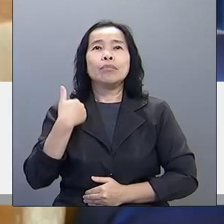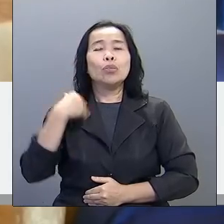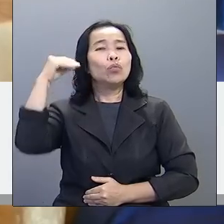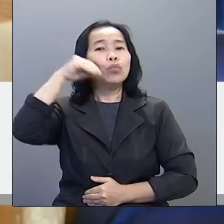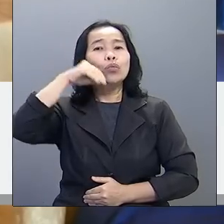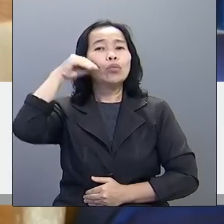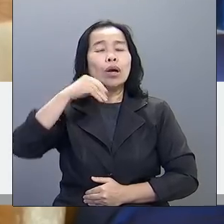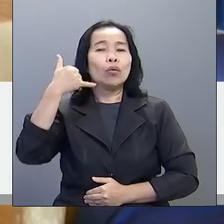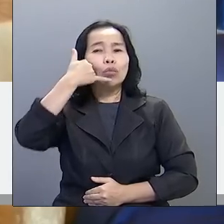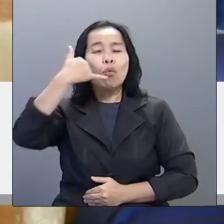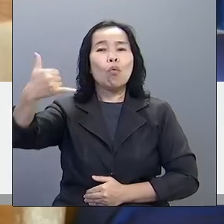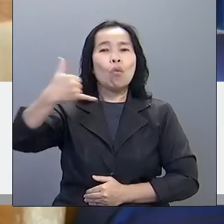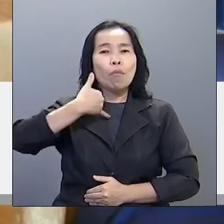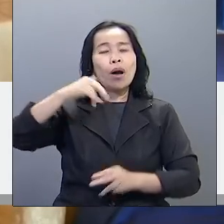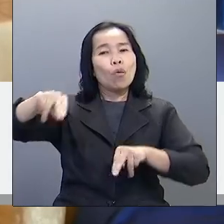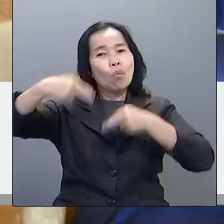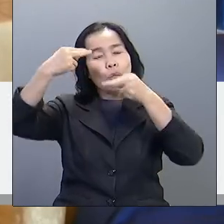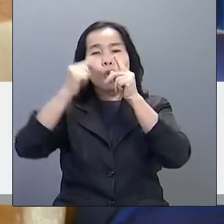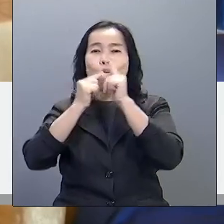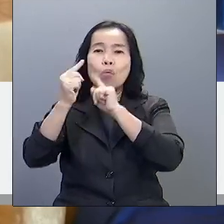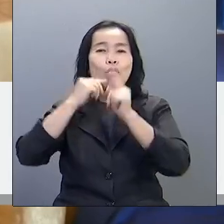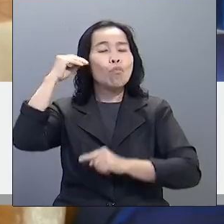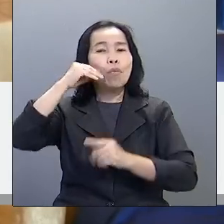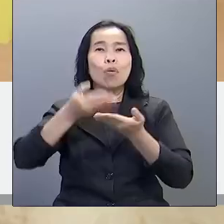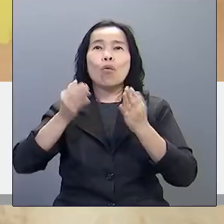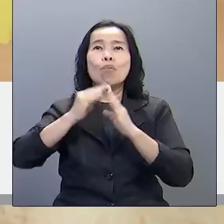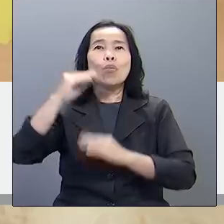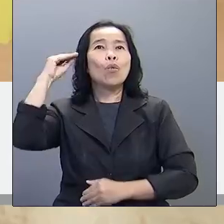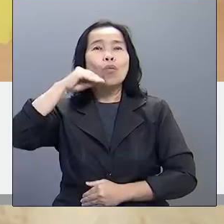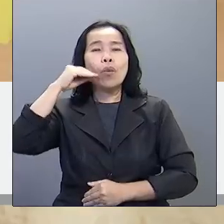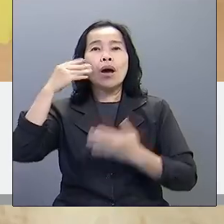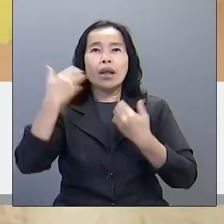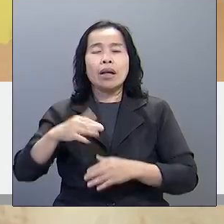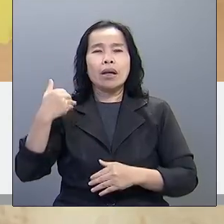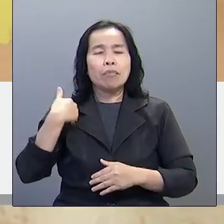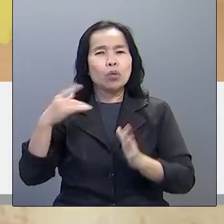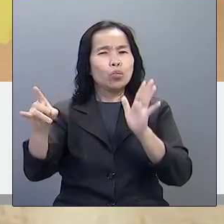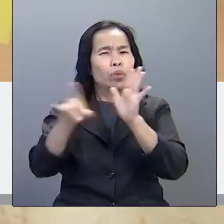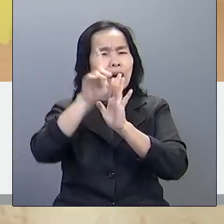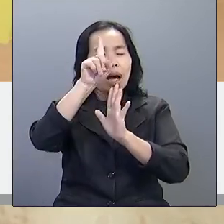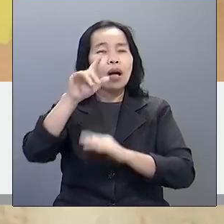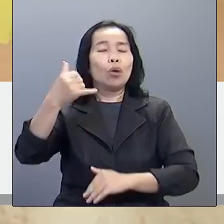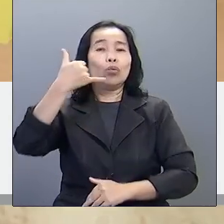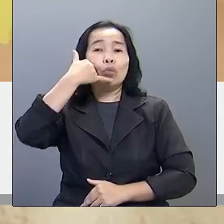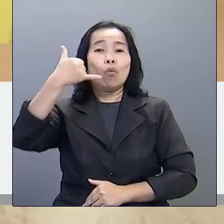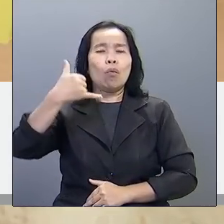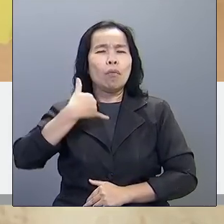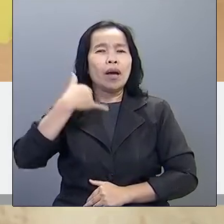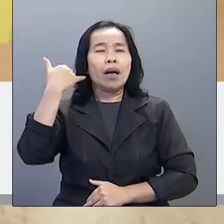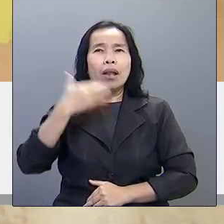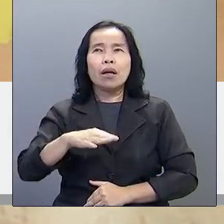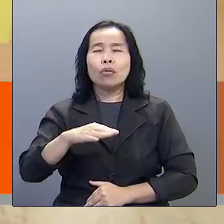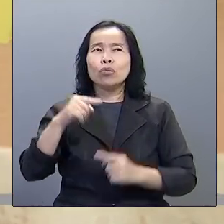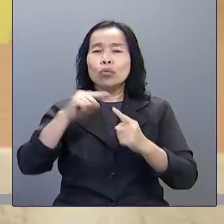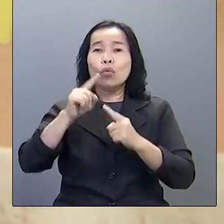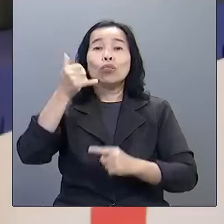จะมีการโทรศัพท์นะคะวิดีโอคอลคุยกับครอบครัวกันเป็นกลุ่มเลยค่ะแล้วก็ครั้งสุดท้ายที่ติดต่อมานะคะนั่นก็คือช่วงที่โ